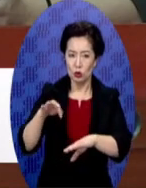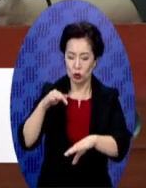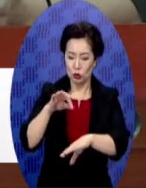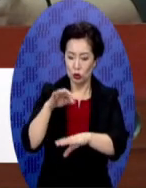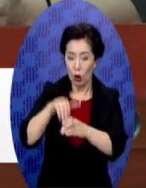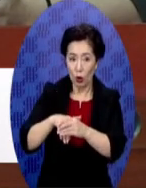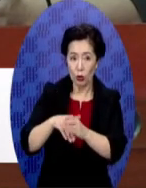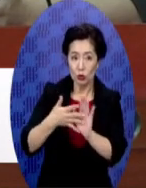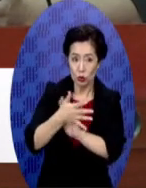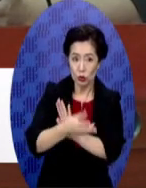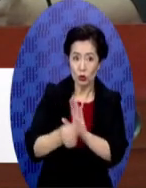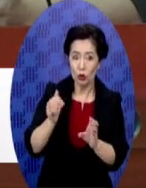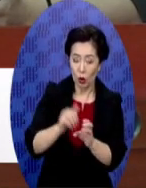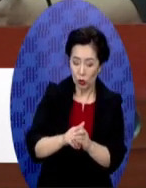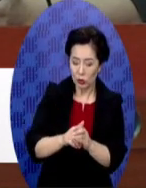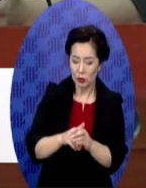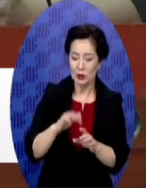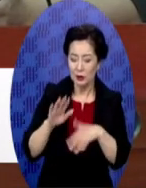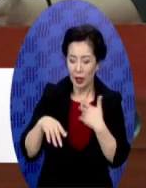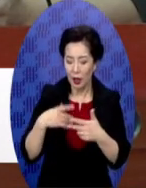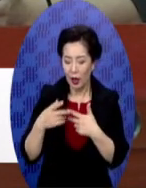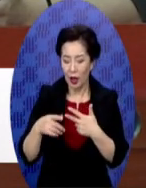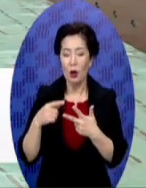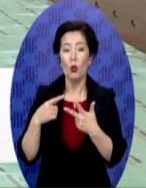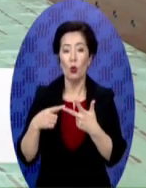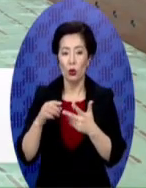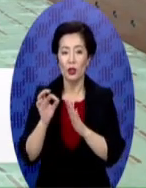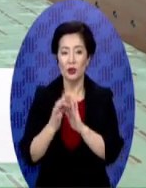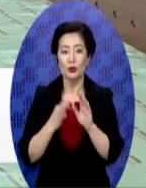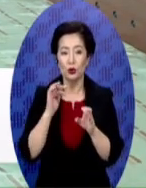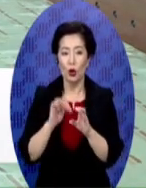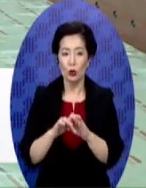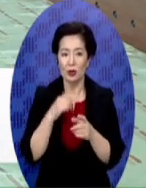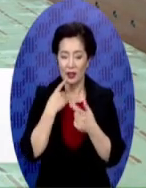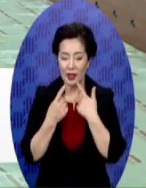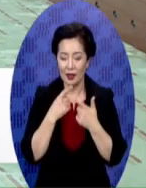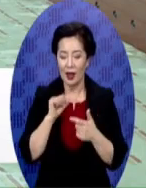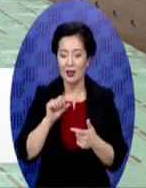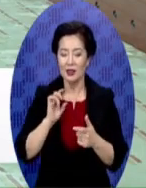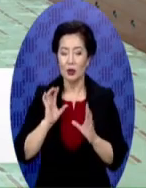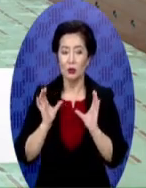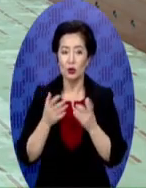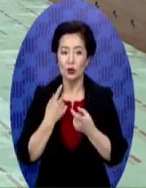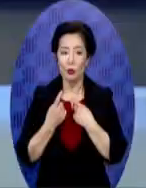нөхцөлд 3 дахь хэлэлцүүлэгт оролцсон гэсэн байр суурийг ардчилсан намын зөвлөл дахин илэрхийлээд байна.